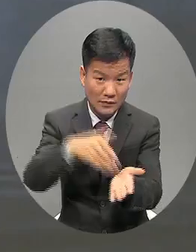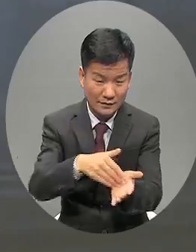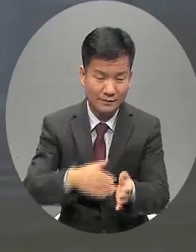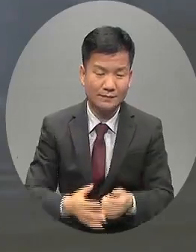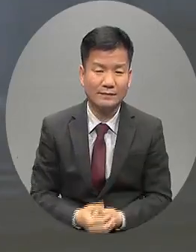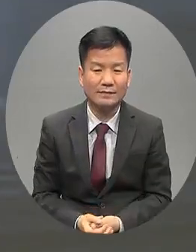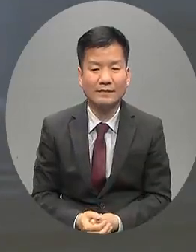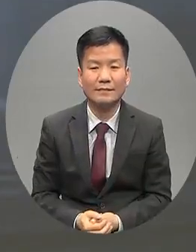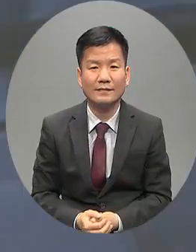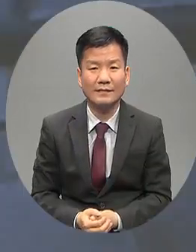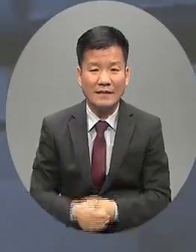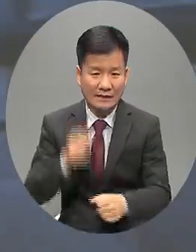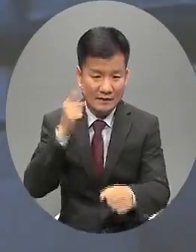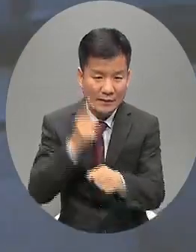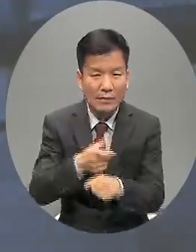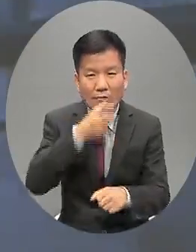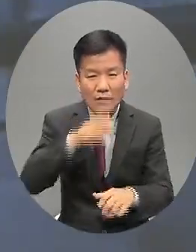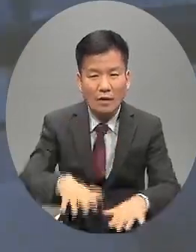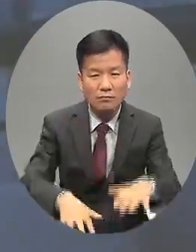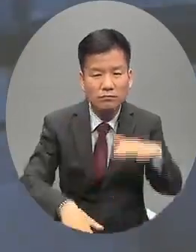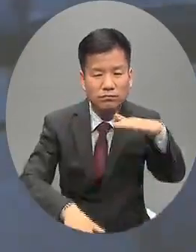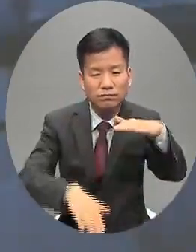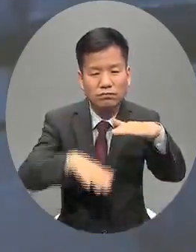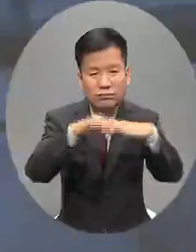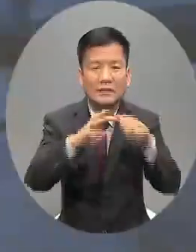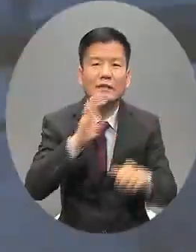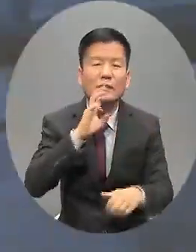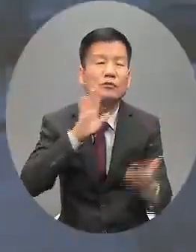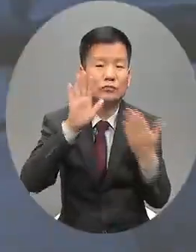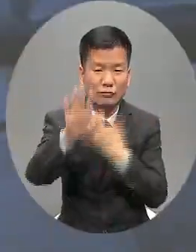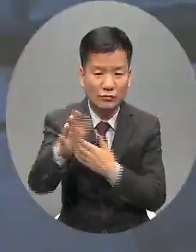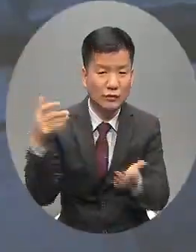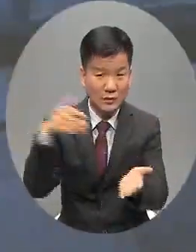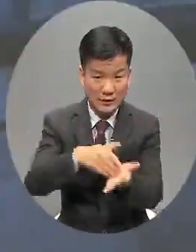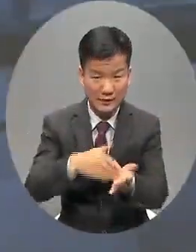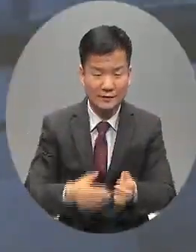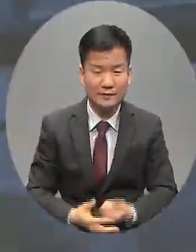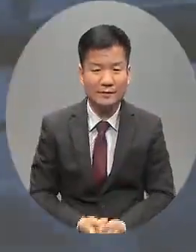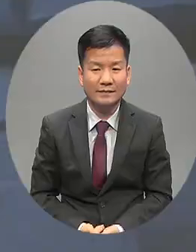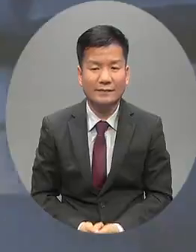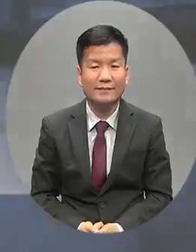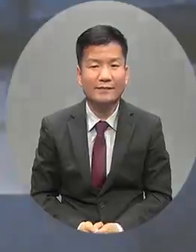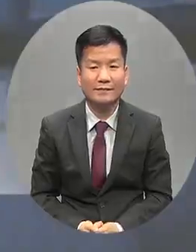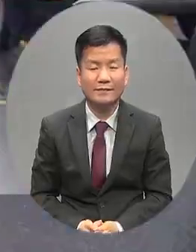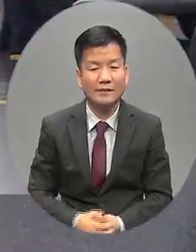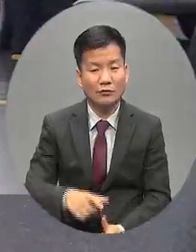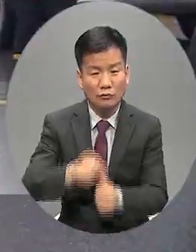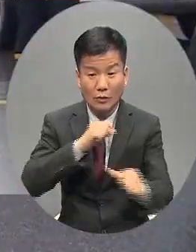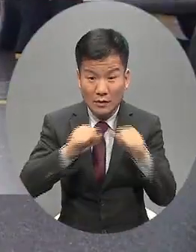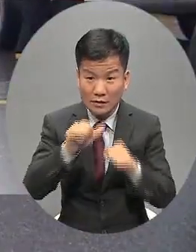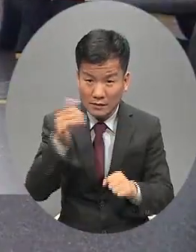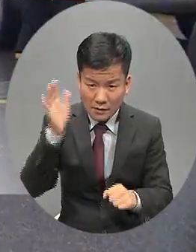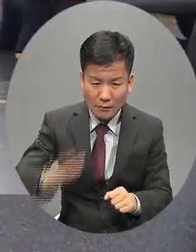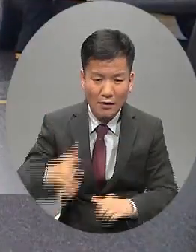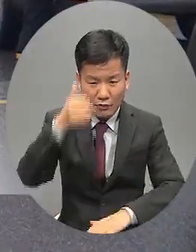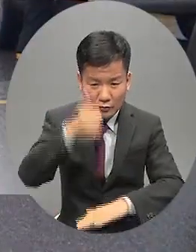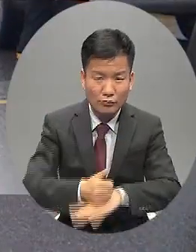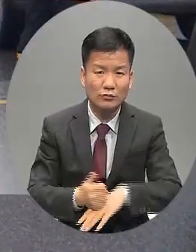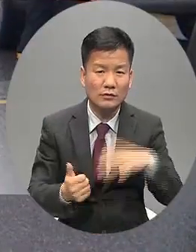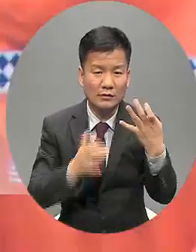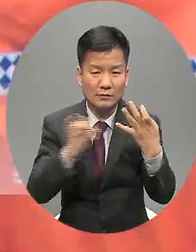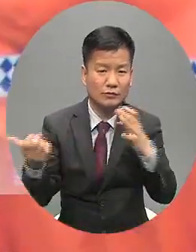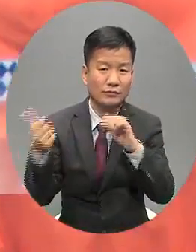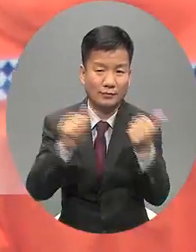도착합니다 이미 지하차도가 침수된지 30분 넘게 지났을 때였습니다 구조에 나섰지만 결국 14명의